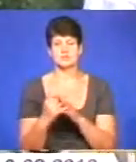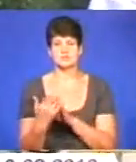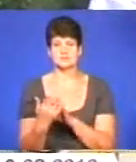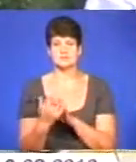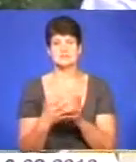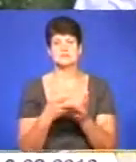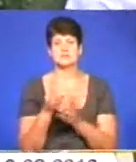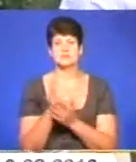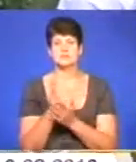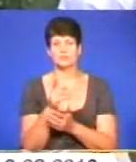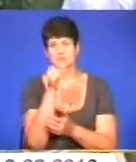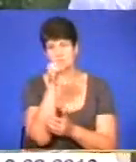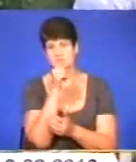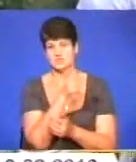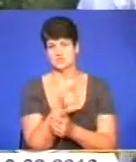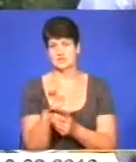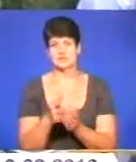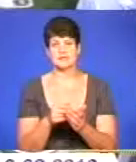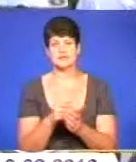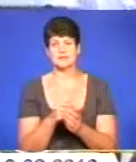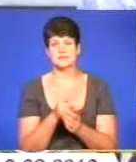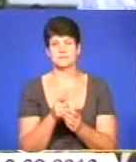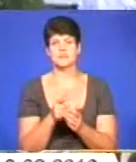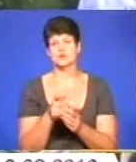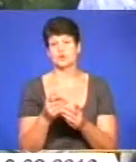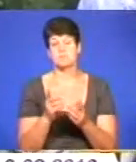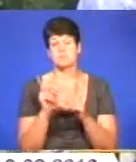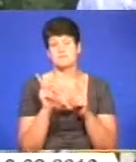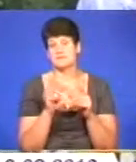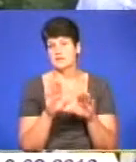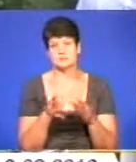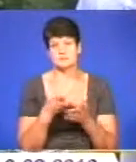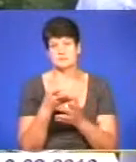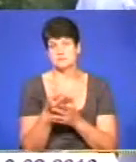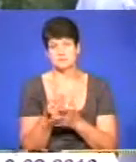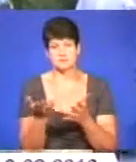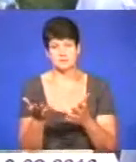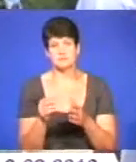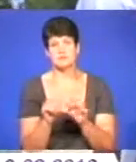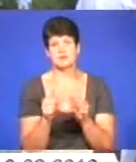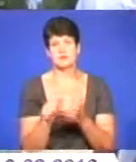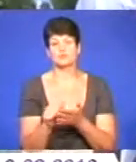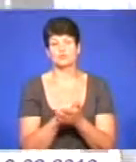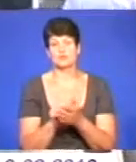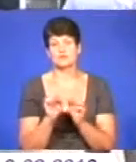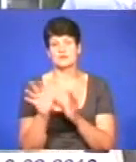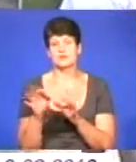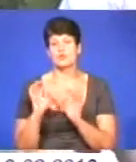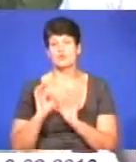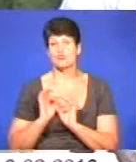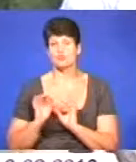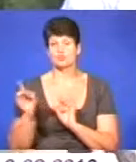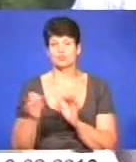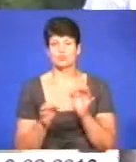місячний термін. Якщо перевізник добровільно не зробив плату, ми оформляємо документи, передаємо їх на прокуратуру або в суд. Габаритний